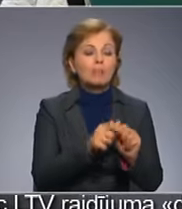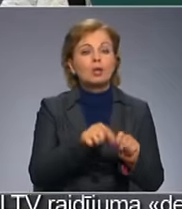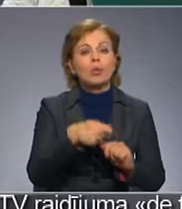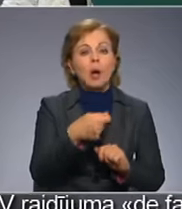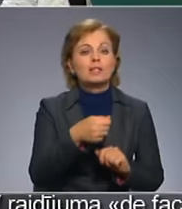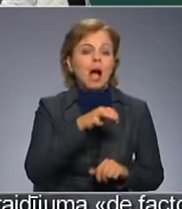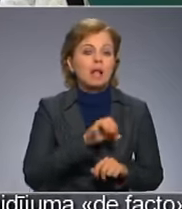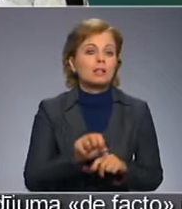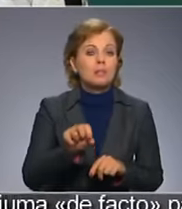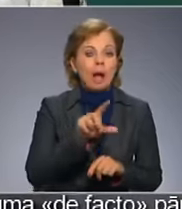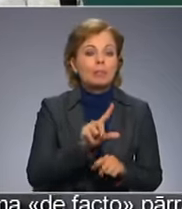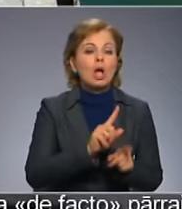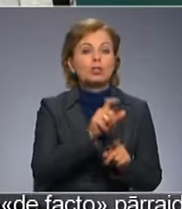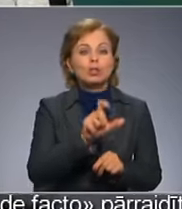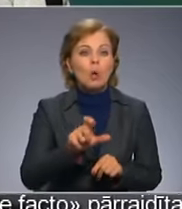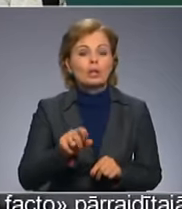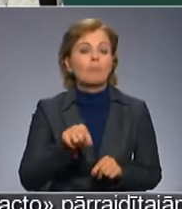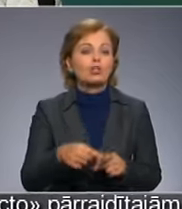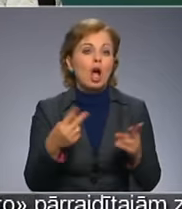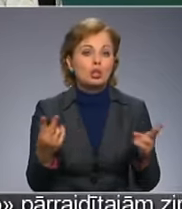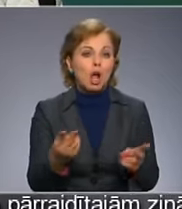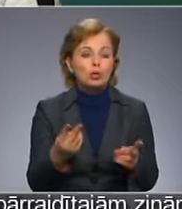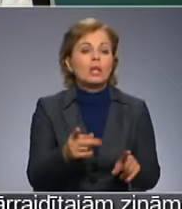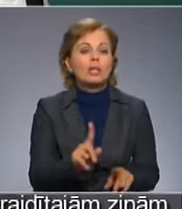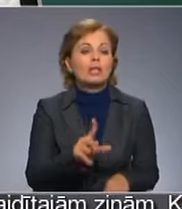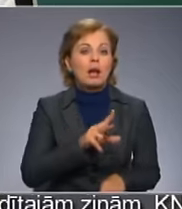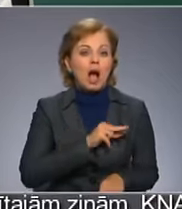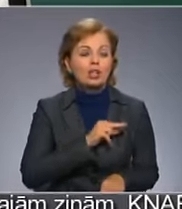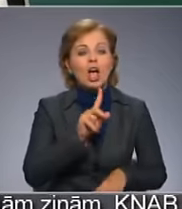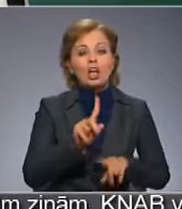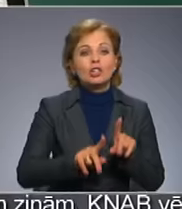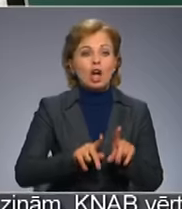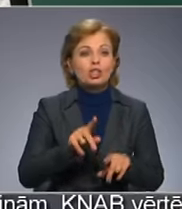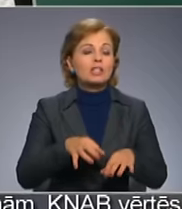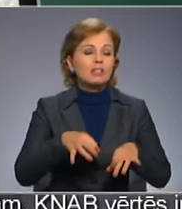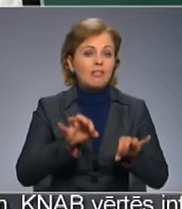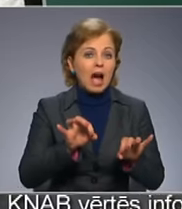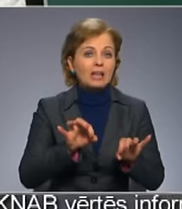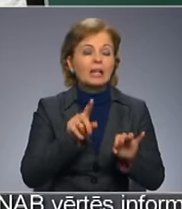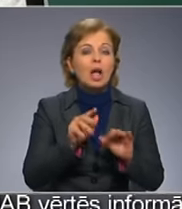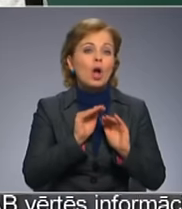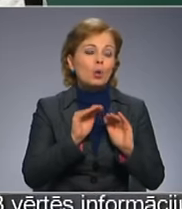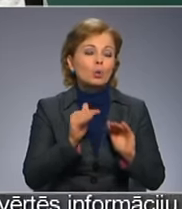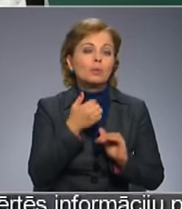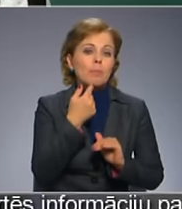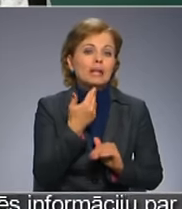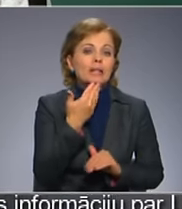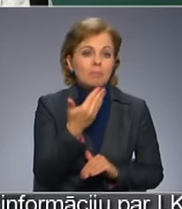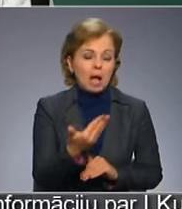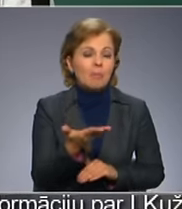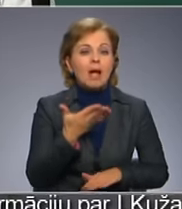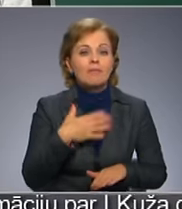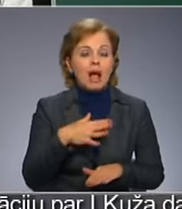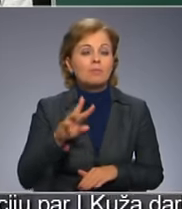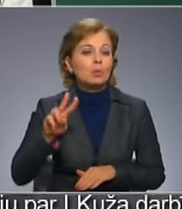augas palielinājumu, skolotāji par šādu tradīciju ir gandarīti, jo dažkārt svarīgākais ir klusi pateikts paldies un vēlme